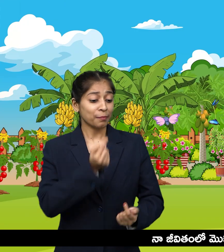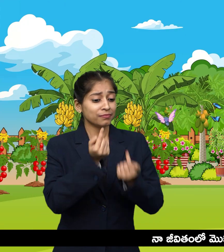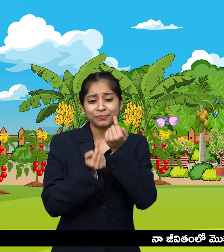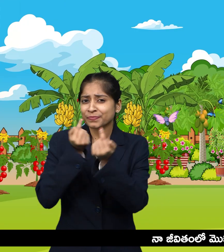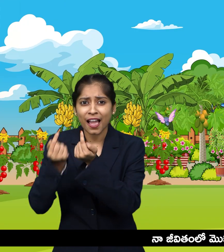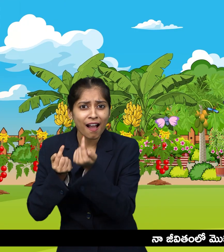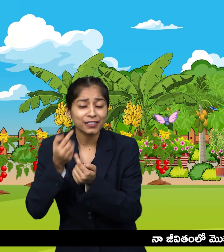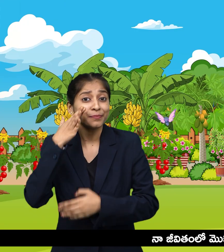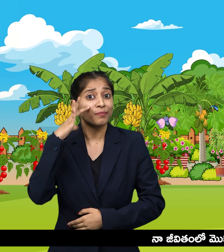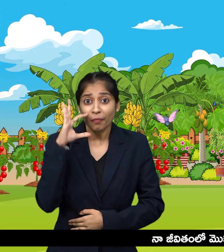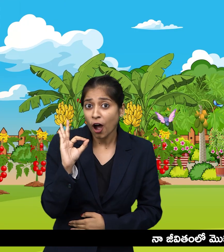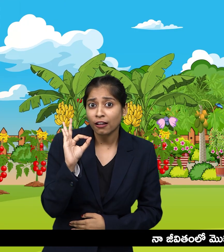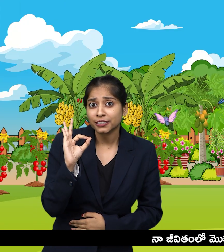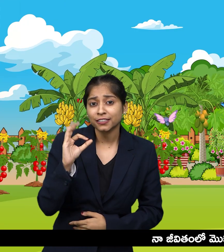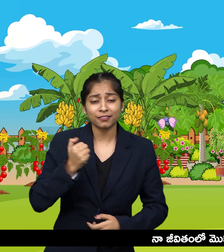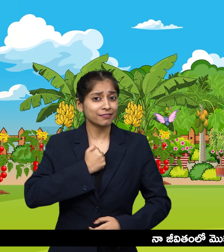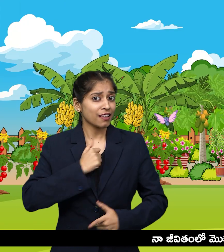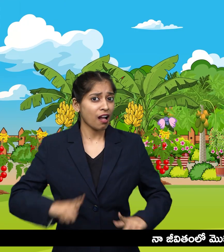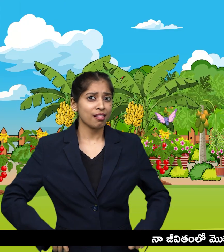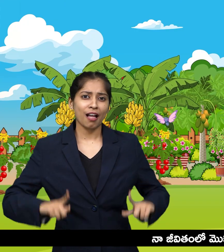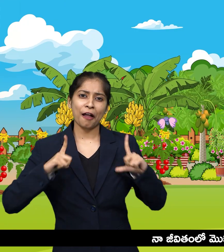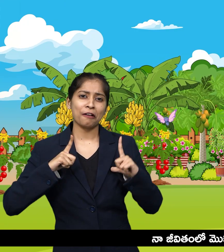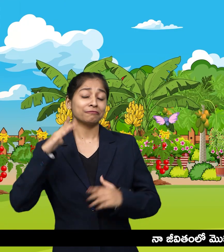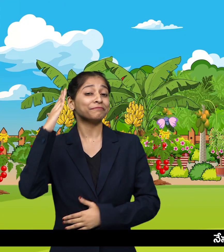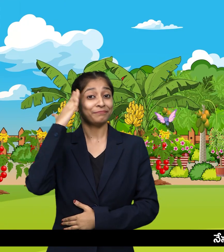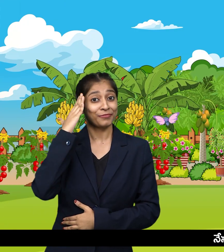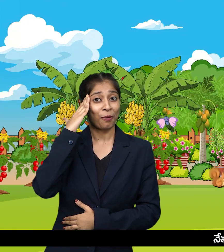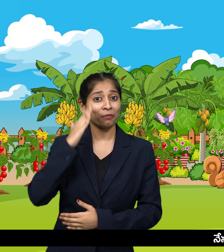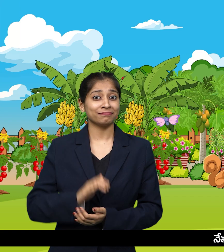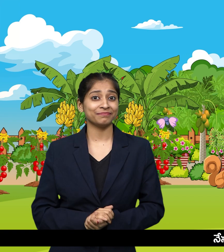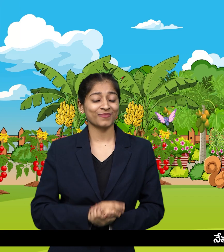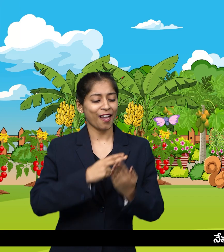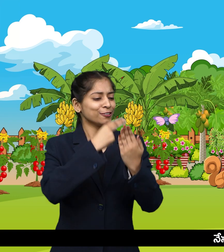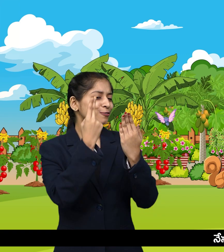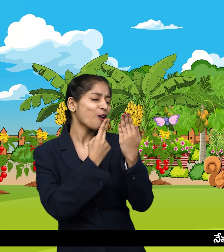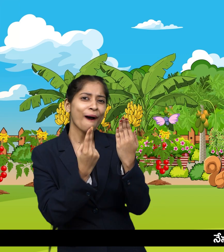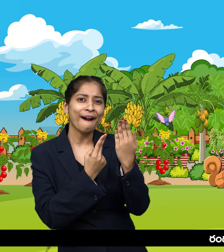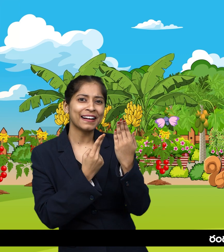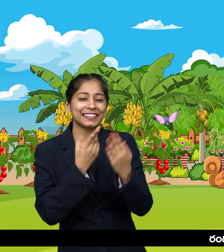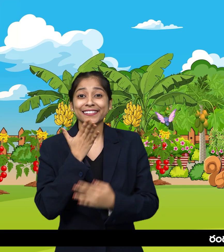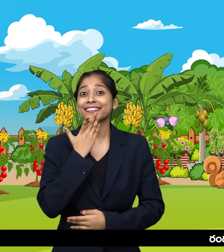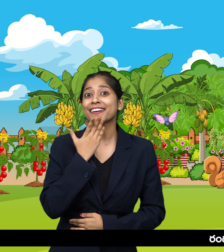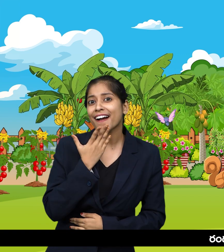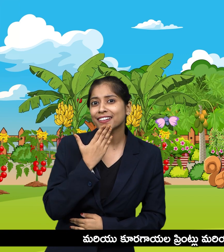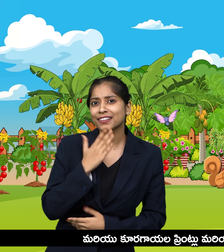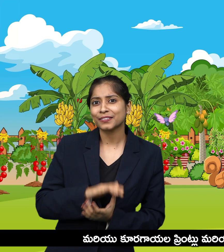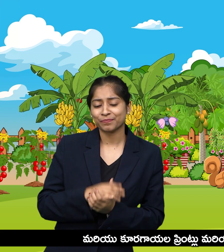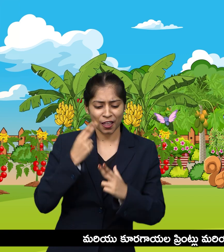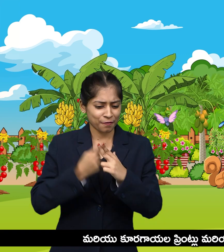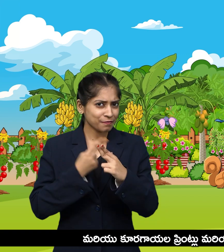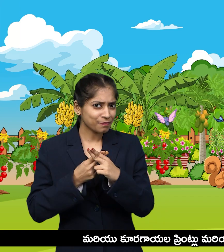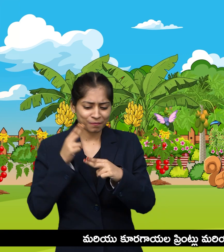నా జీవితంలో మొక్కల ప్రాముఖ్యత నాకు తెలుసు. నేను గీయగలను, రంగులు వేయగలను